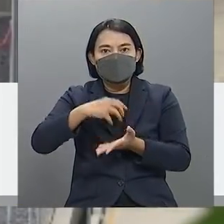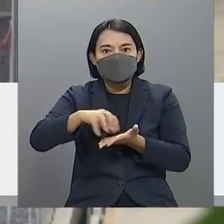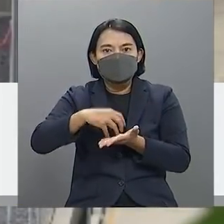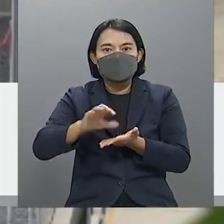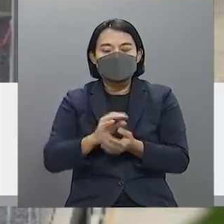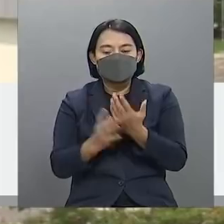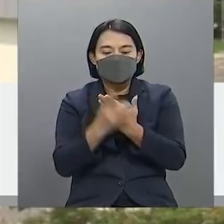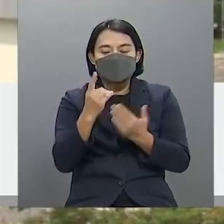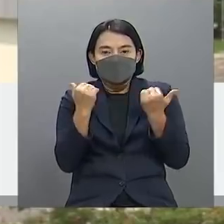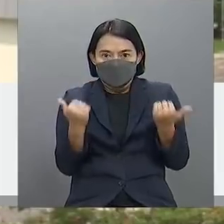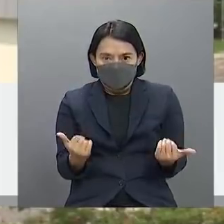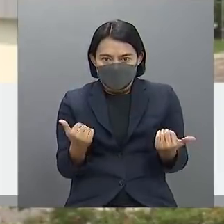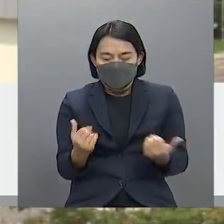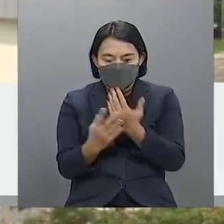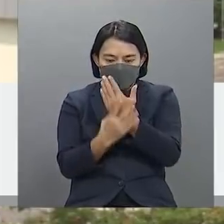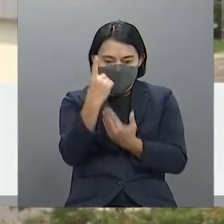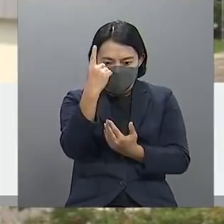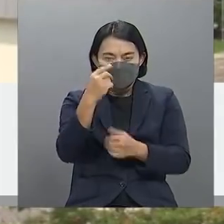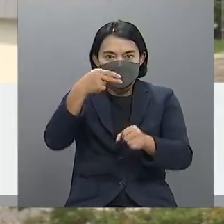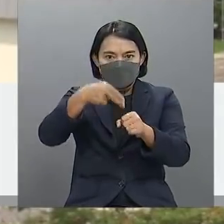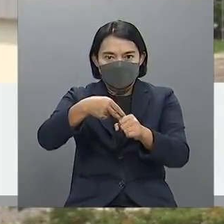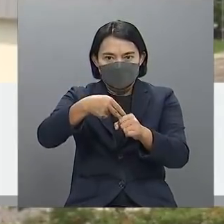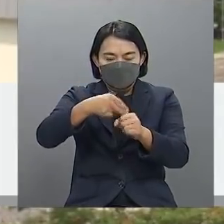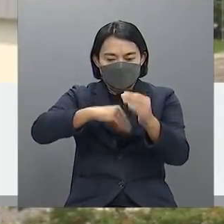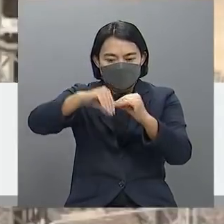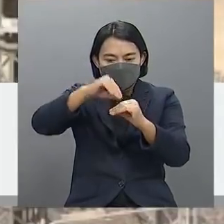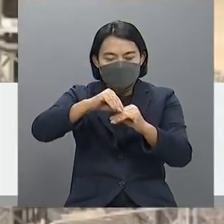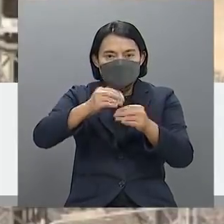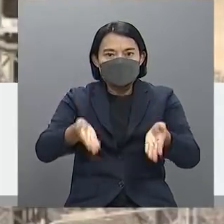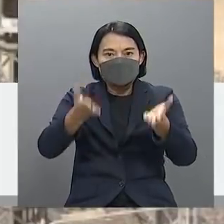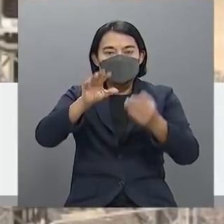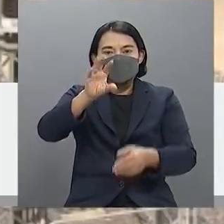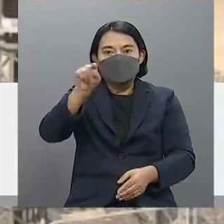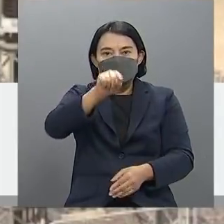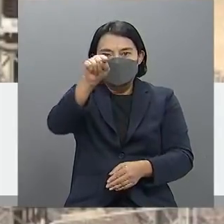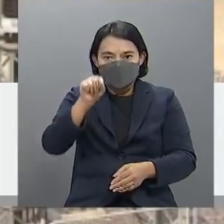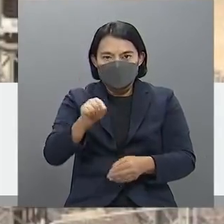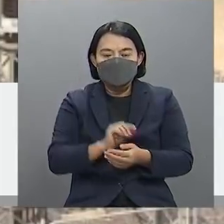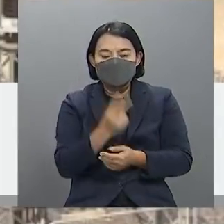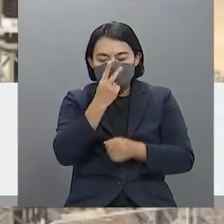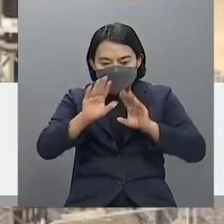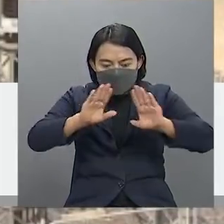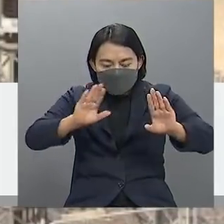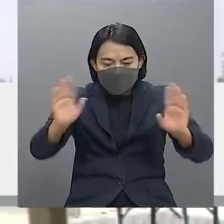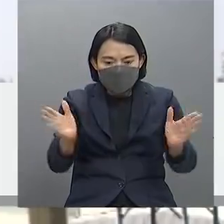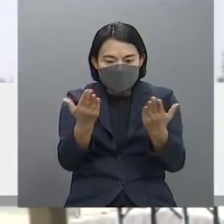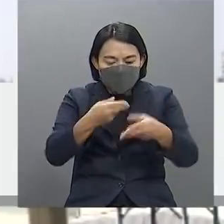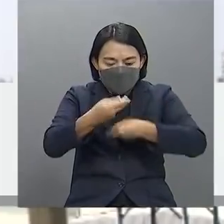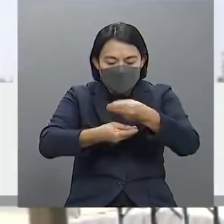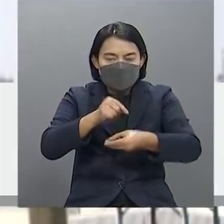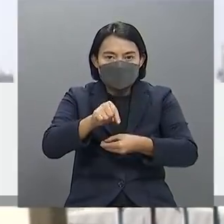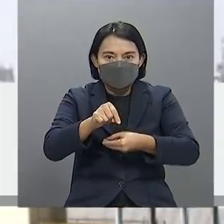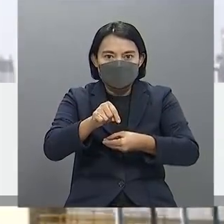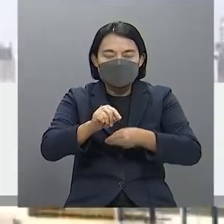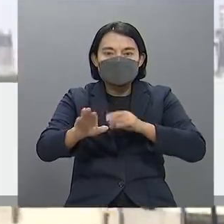ดาห์เดียวราคาน้ำมันเพิ่มขึ้นมาร้อยละ50ค่ะหรือถ้าจะเทียบเป็นราคาขายปลีกก็จะอยู่ที่ราวๆ3